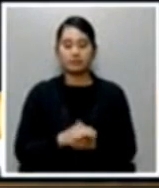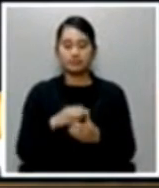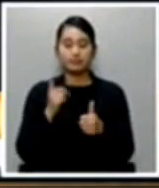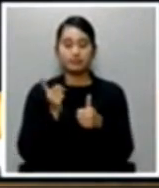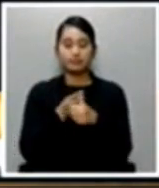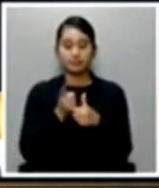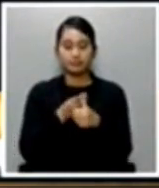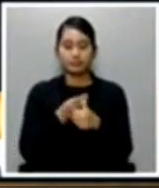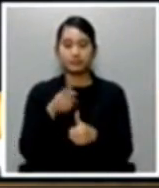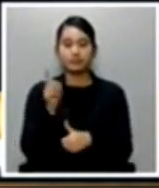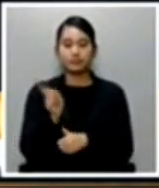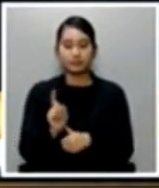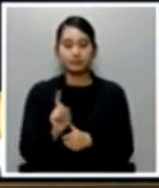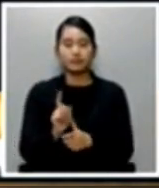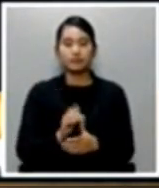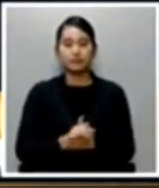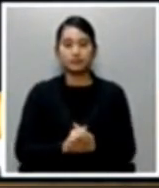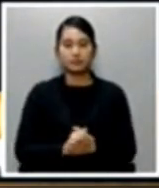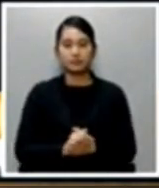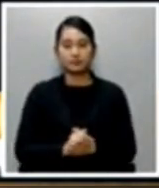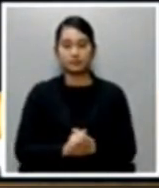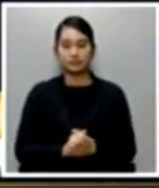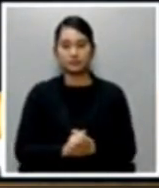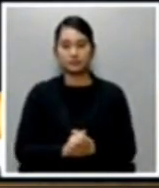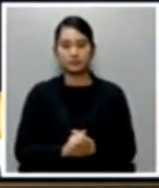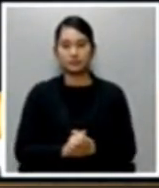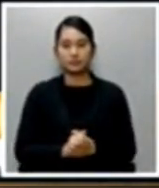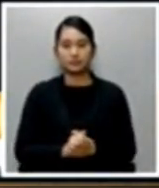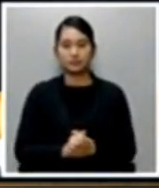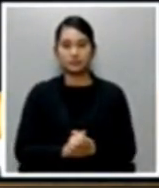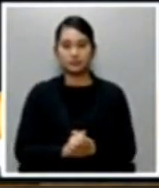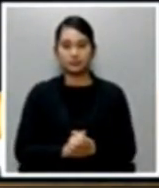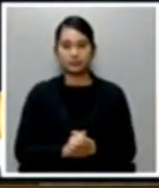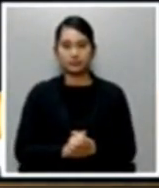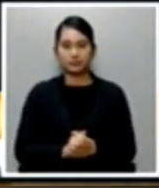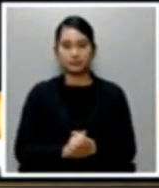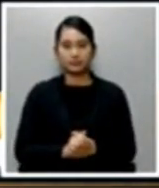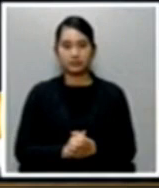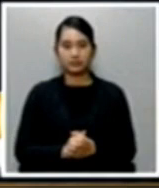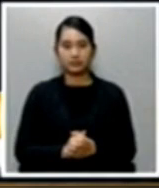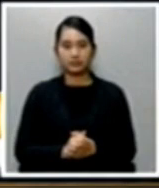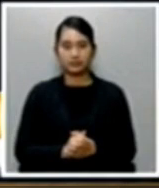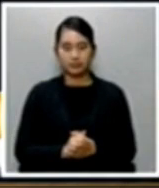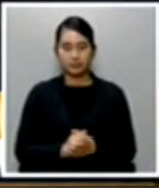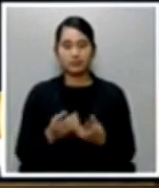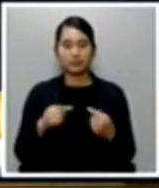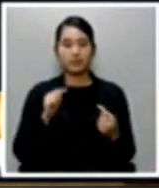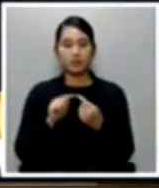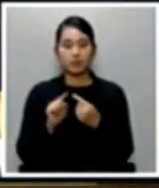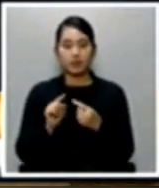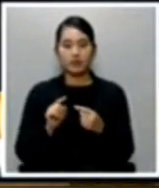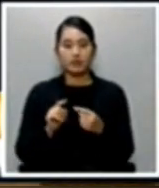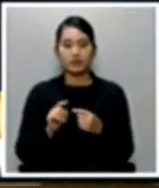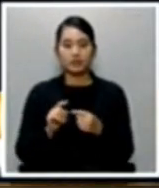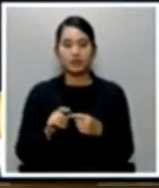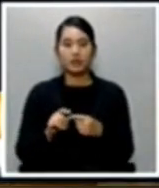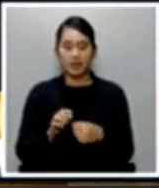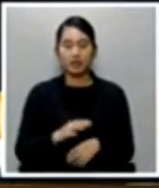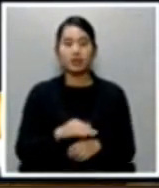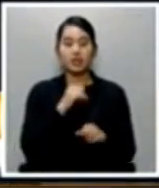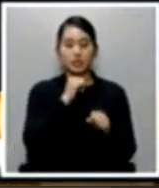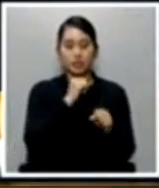1นั้นเรื่องของการที่มีนโยบายออกไปนะครับแล้วก็ในทางการปฏิ